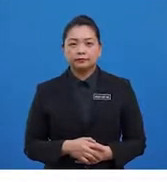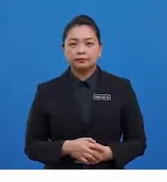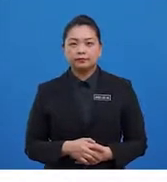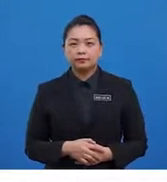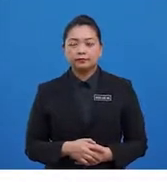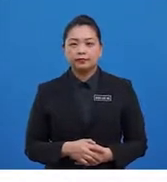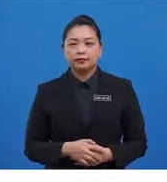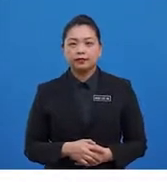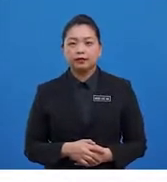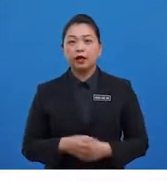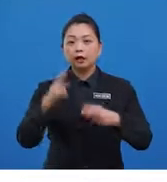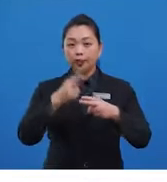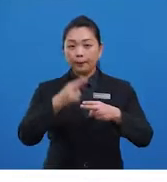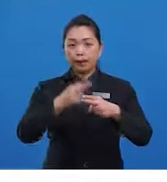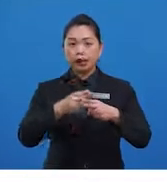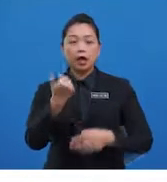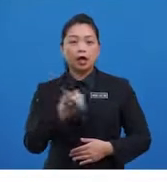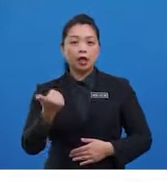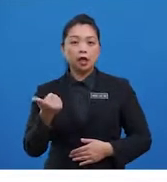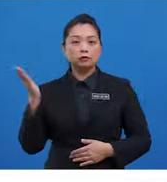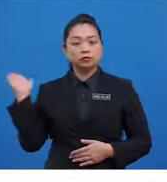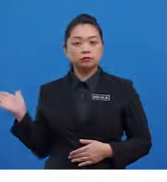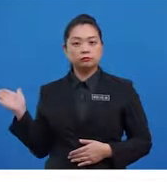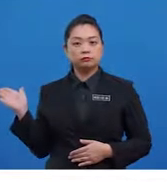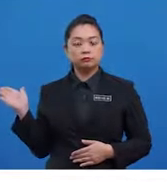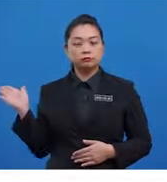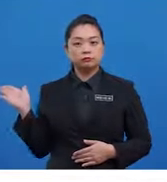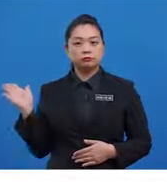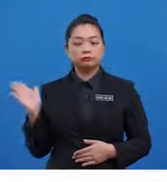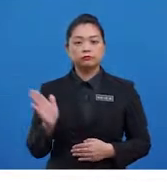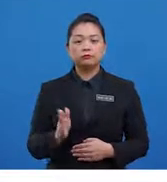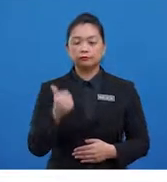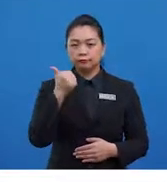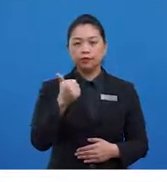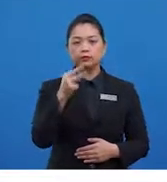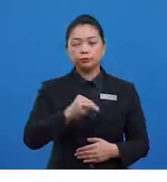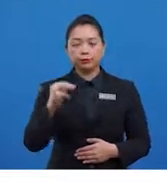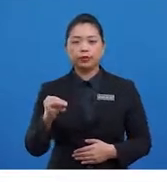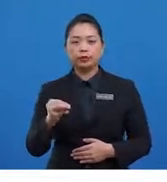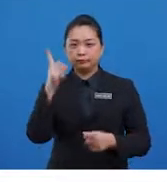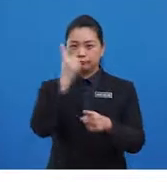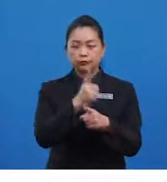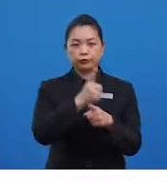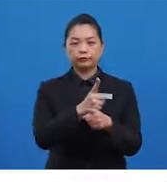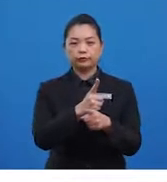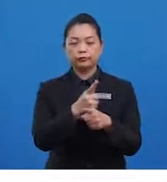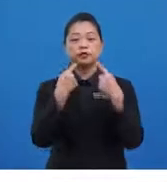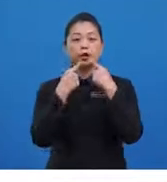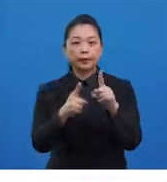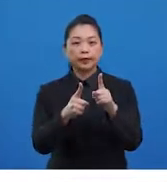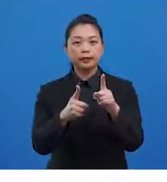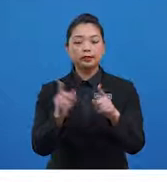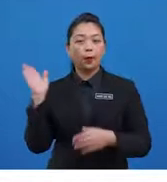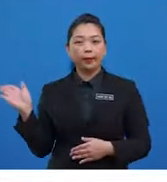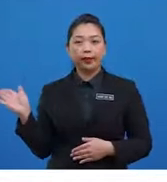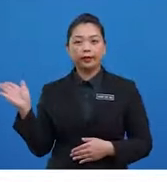Soalannya, namakan alat kebesaran berikut. Bagus murid-murid, tepat sekali.